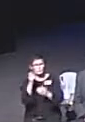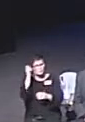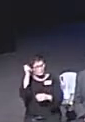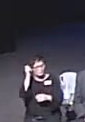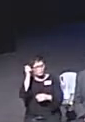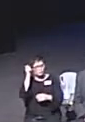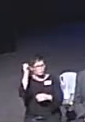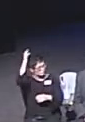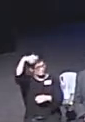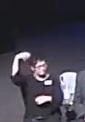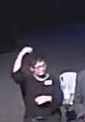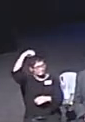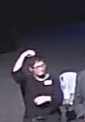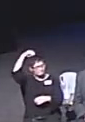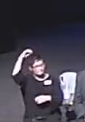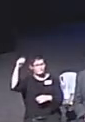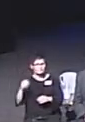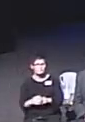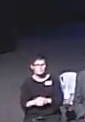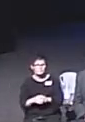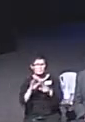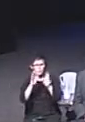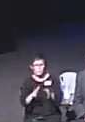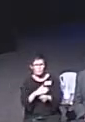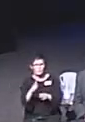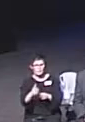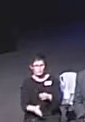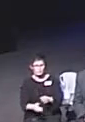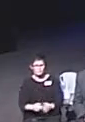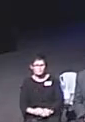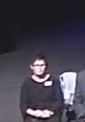jotka on sidottu päälaelle. Kuvailu päättyy.